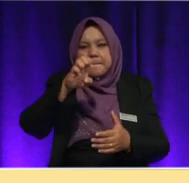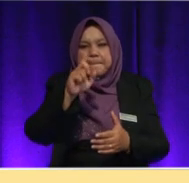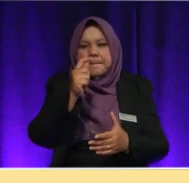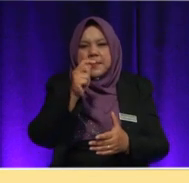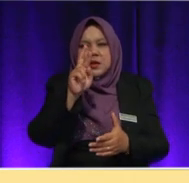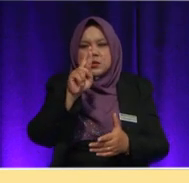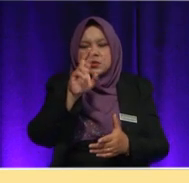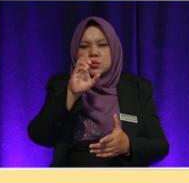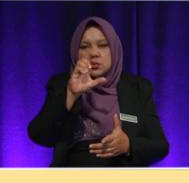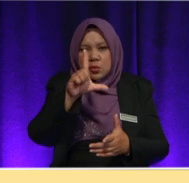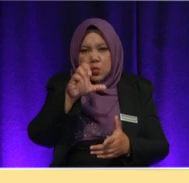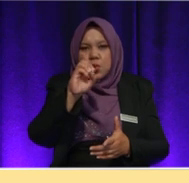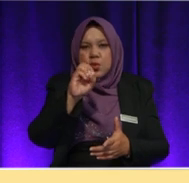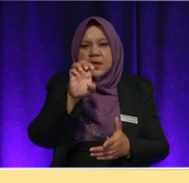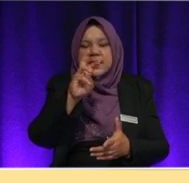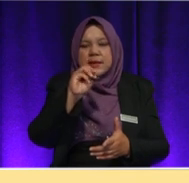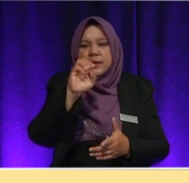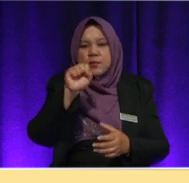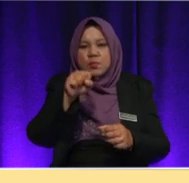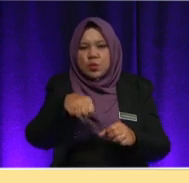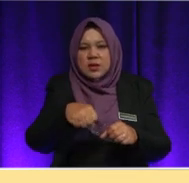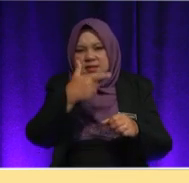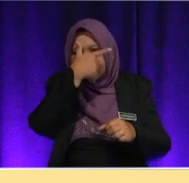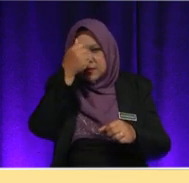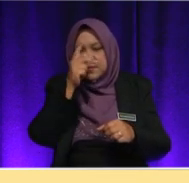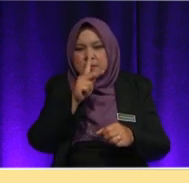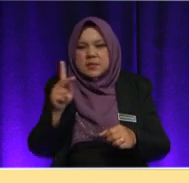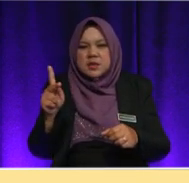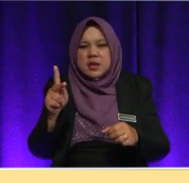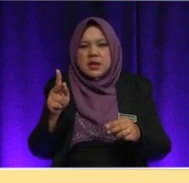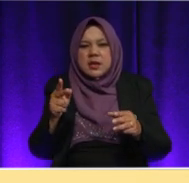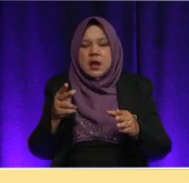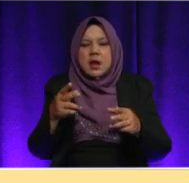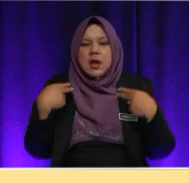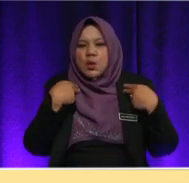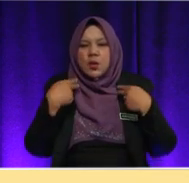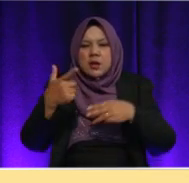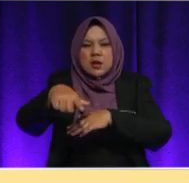kehidupan baru yang di laut Oke ini contoh